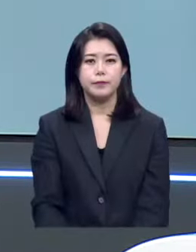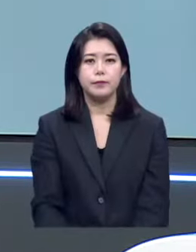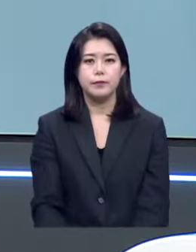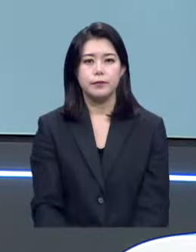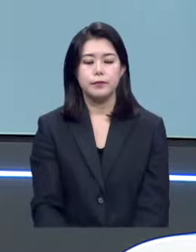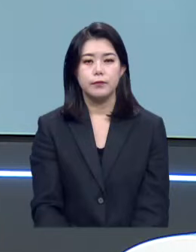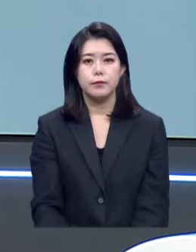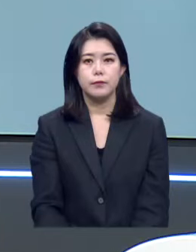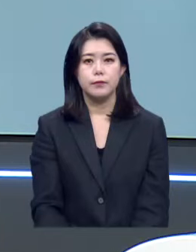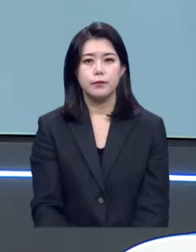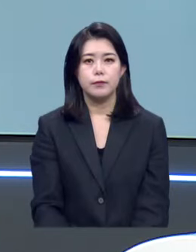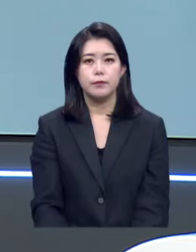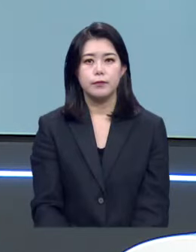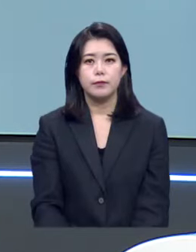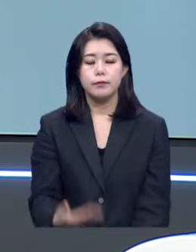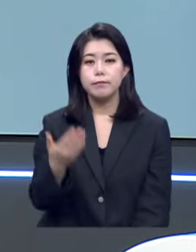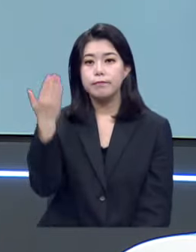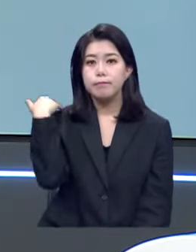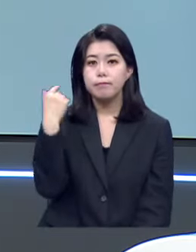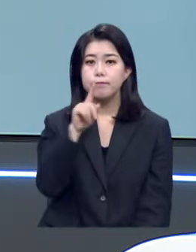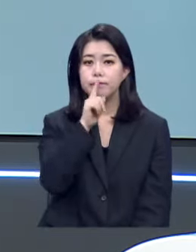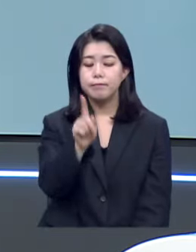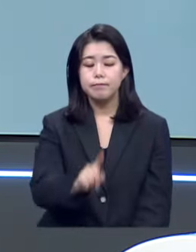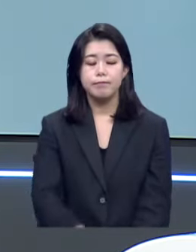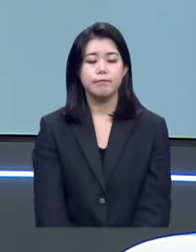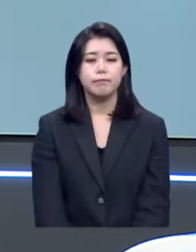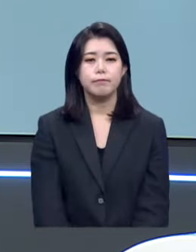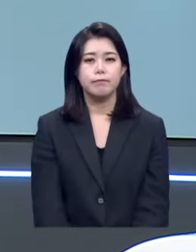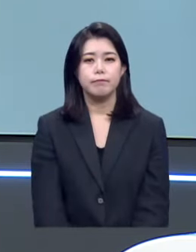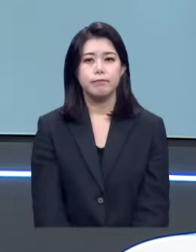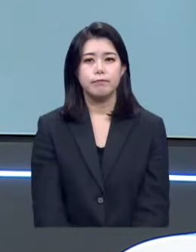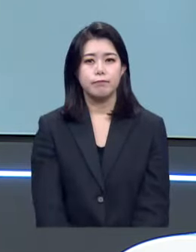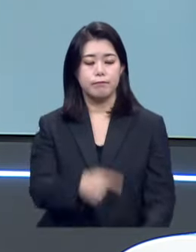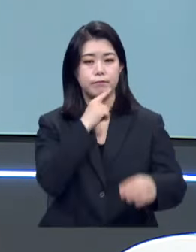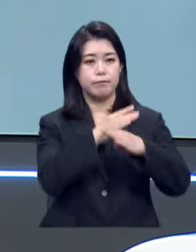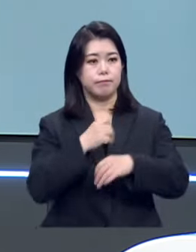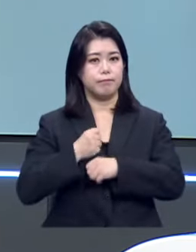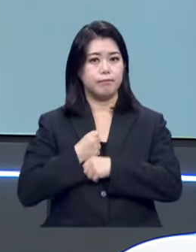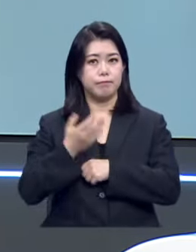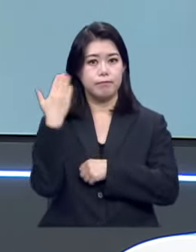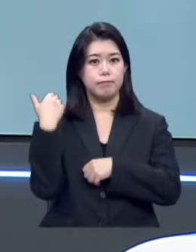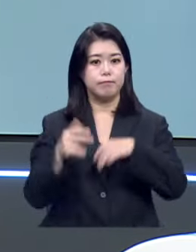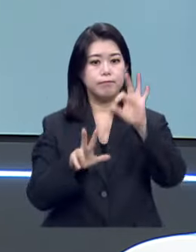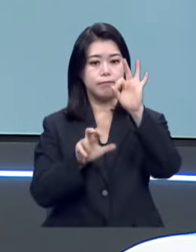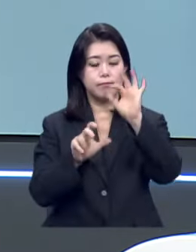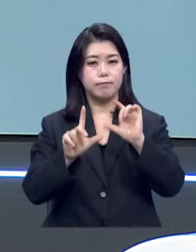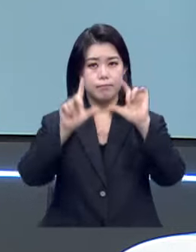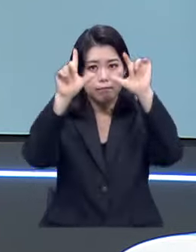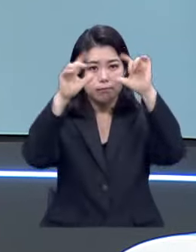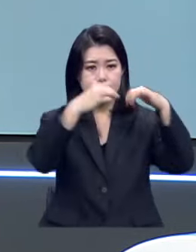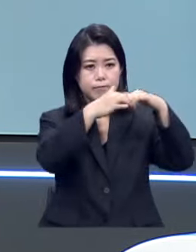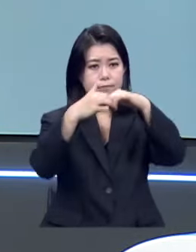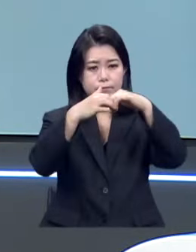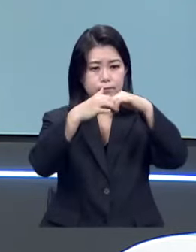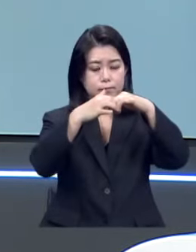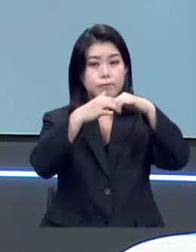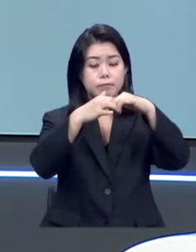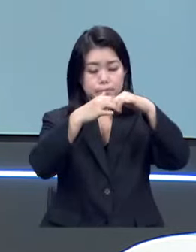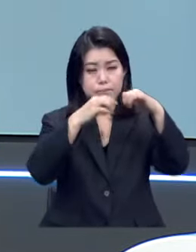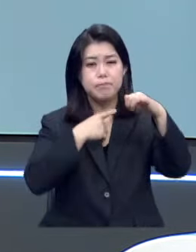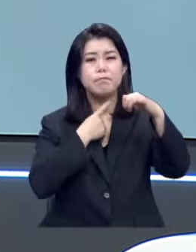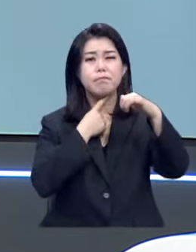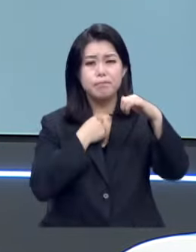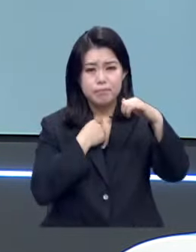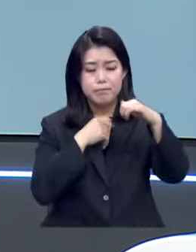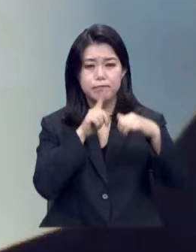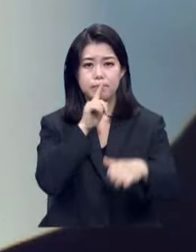네 사실 이미 앞서 나왔던 주장이 뭐였냐 북한군이 지난 25일 벌써 교전을 버렸다는 기가 나왔는데